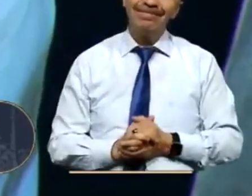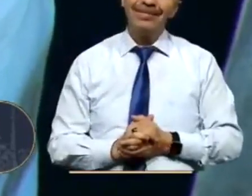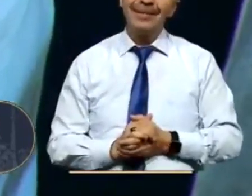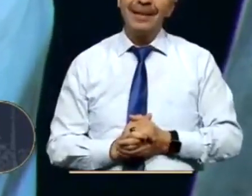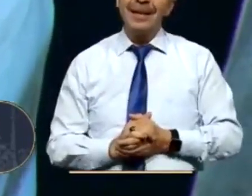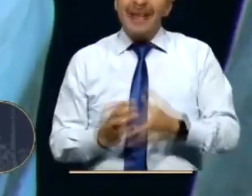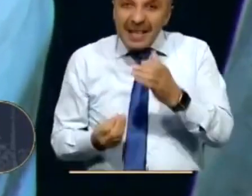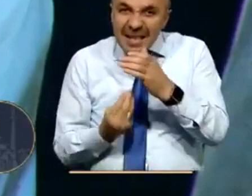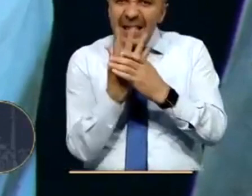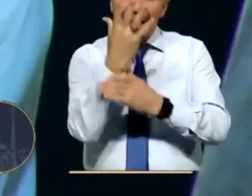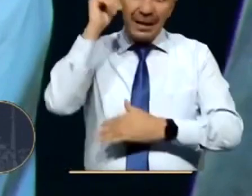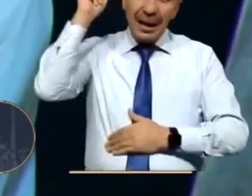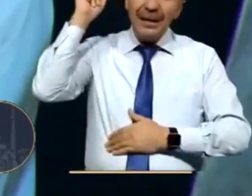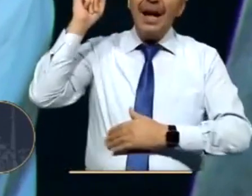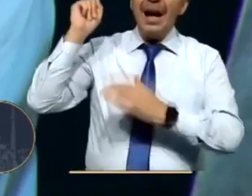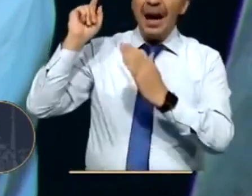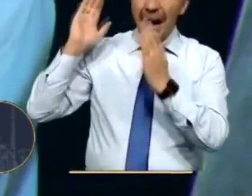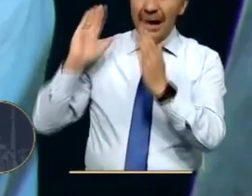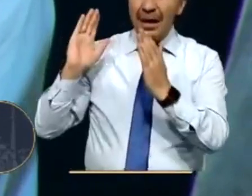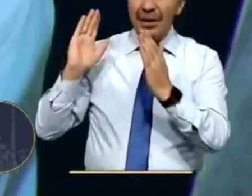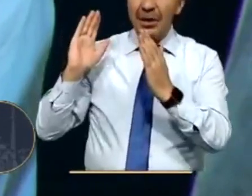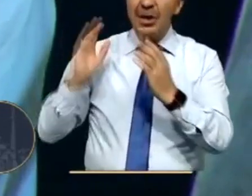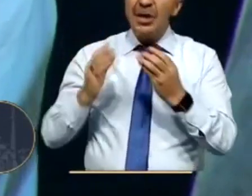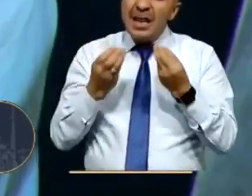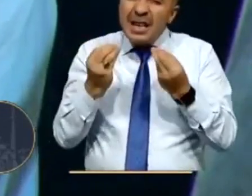Yaradana karşı ihsan şuurunu,